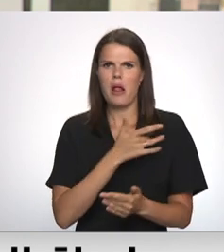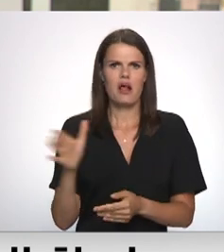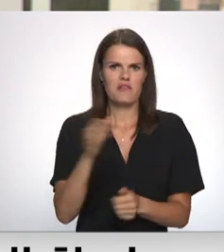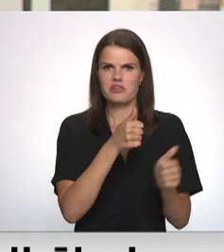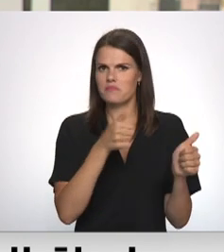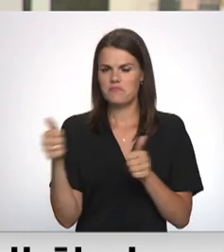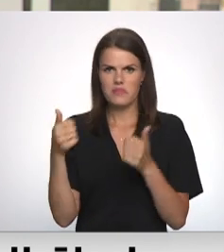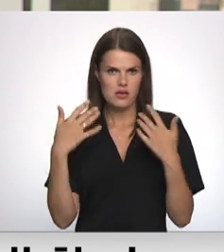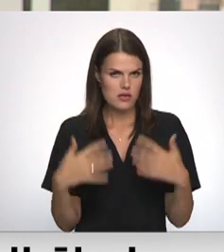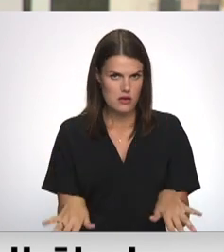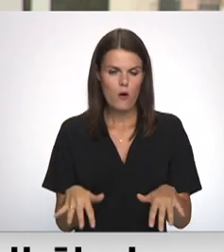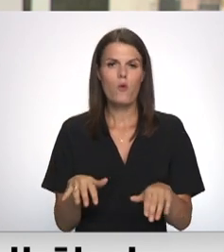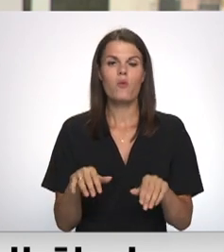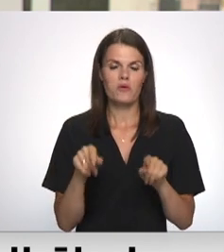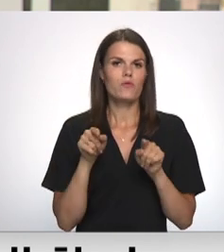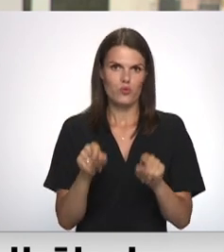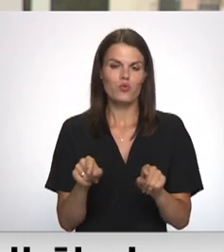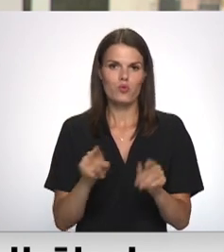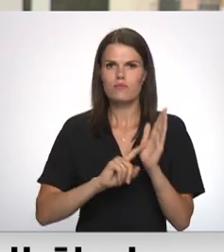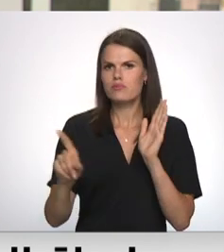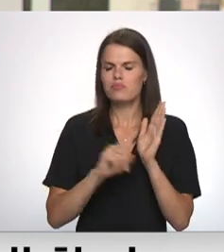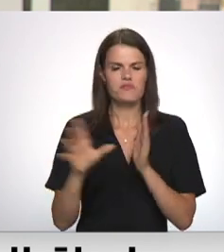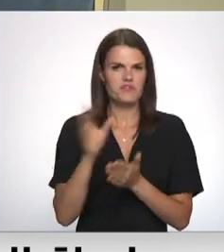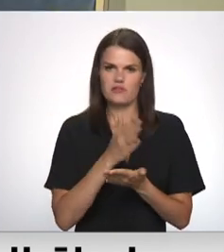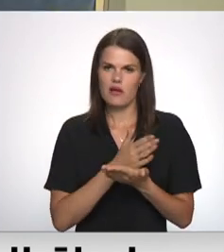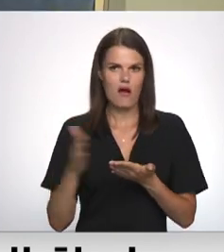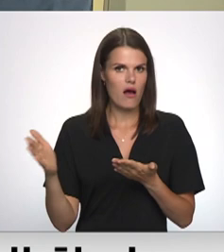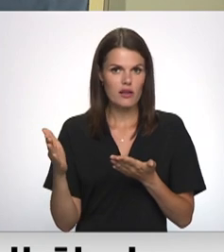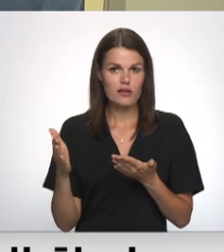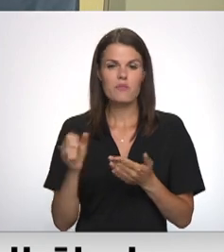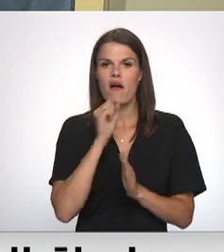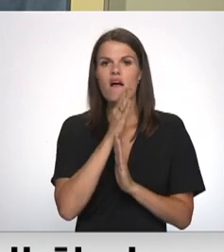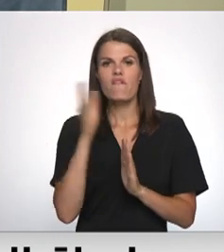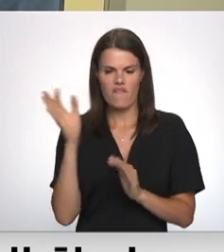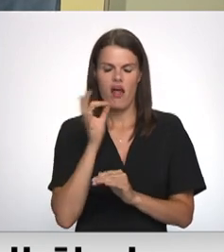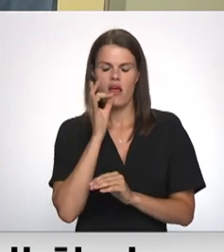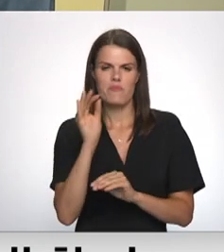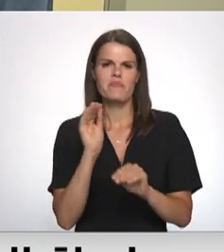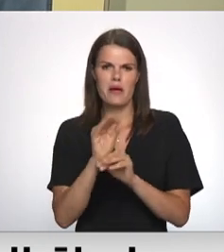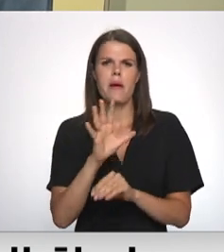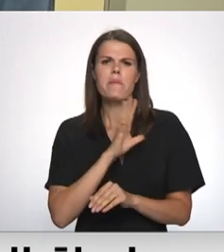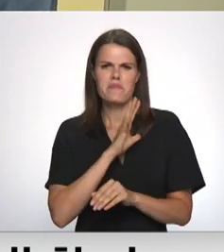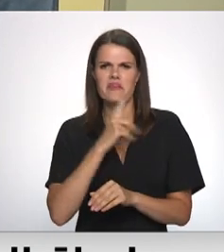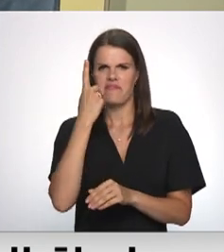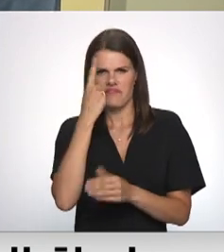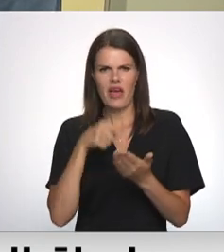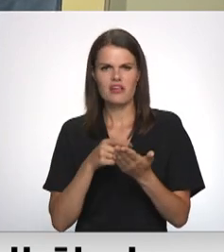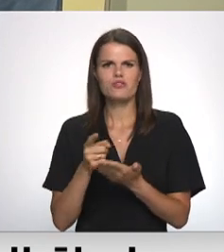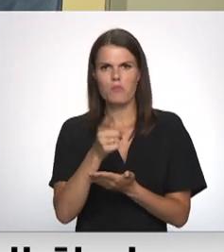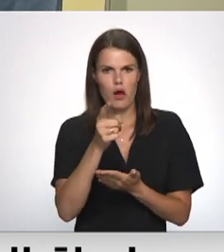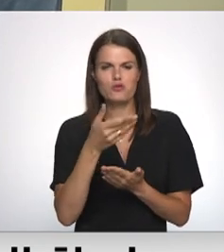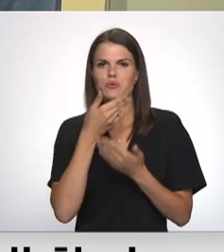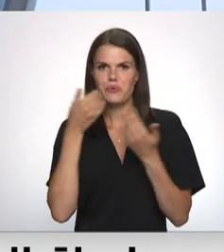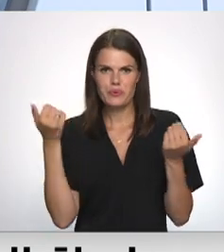reisu. Tā kā tajā ziņā, reisu ziņā viss ir kārtībā. Vēlāk gan viņš piebilst, ka bijis kāds maršruts, kurā autobus tomēr nav